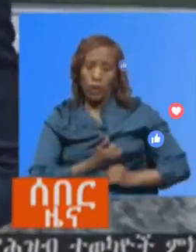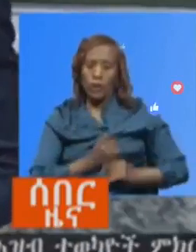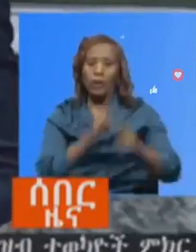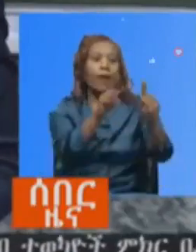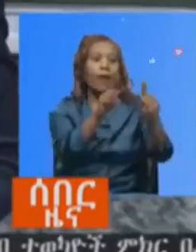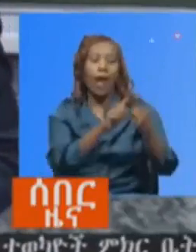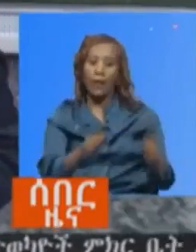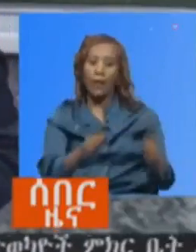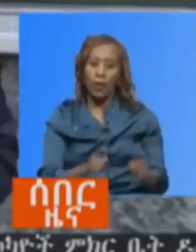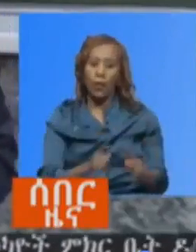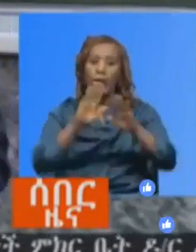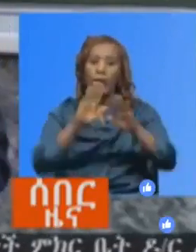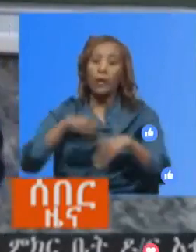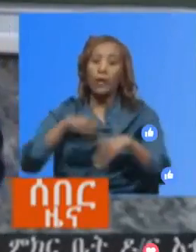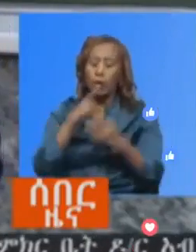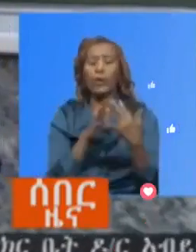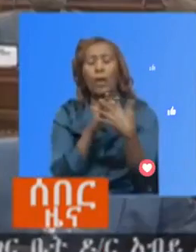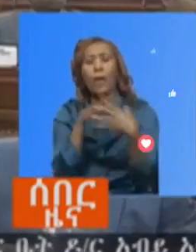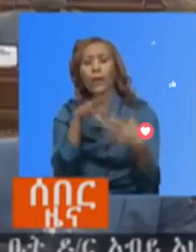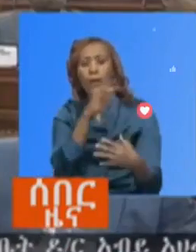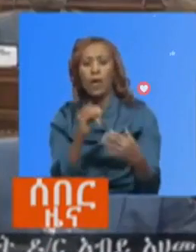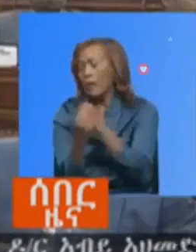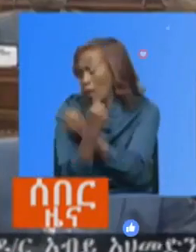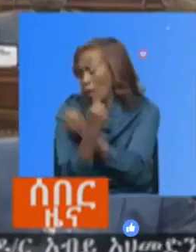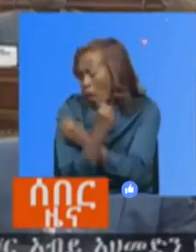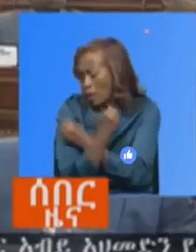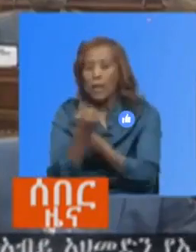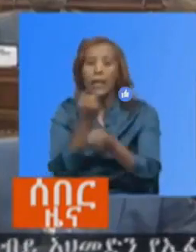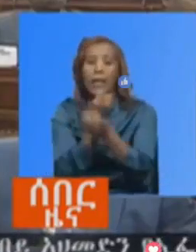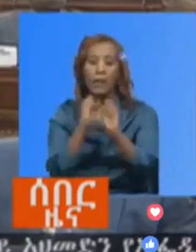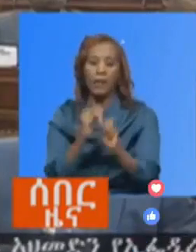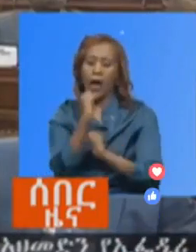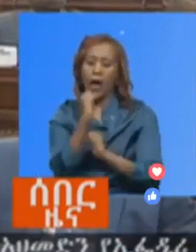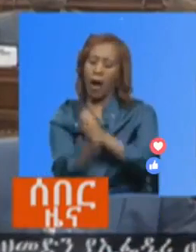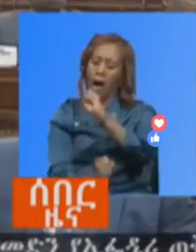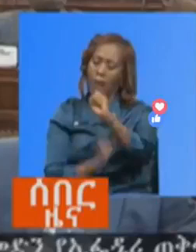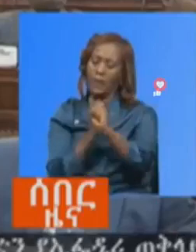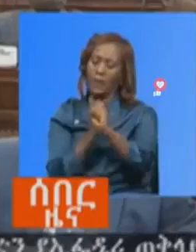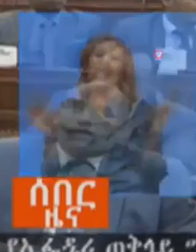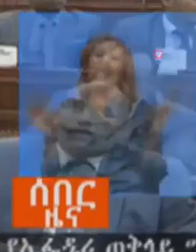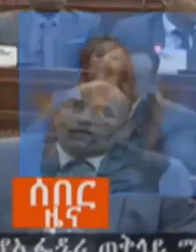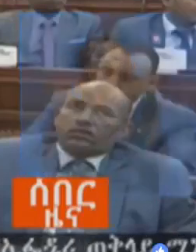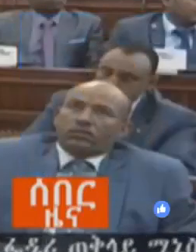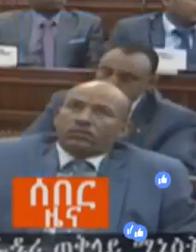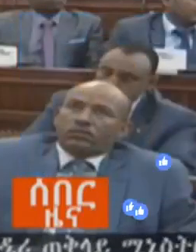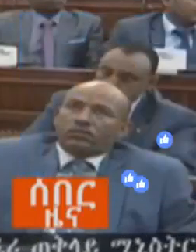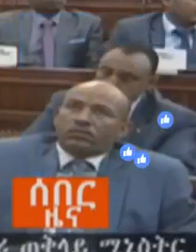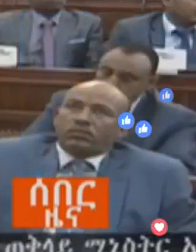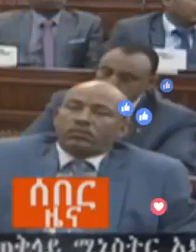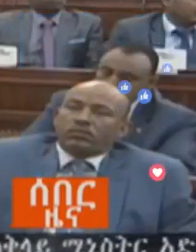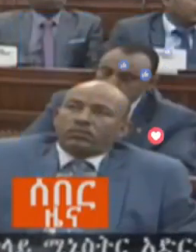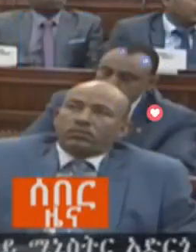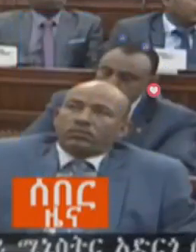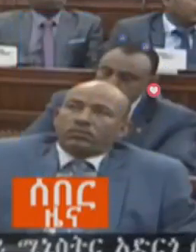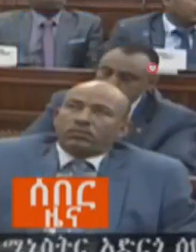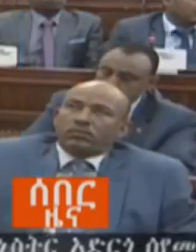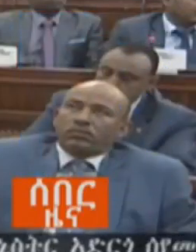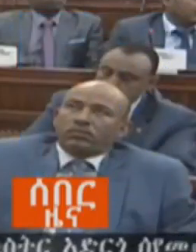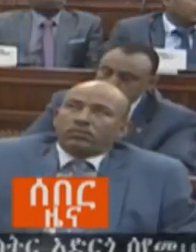ተለያይተን ቀርተው ተባብረንና ተዋደንም ለመፍታት ዓመታት ያስፈልጉናል። በመሆኑም የባከነውን